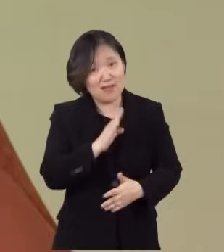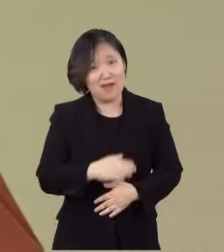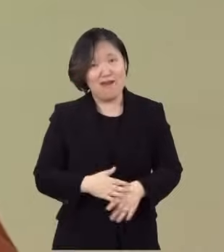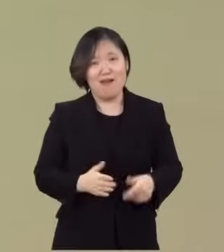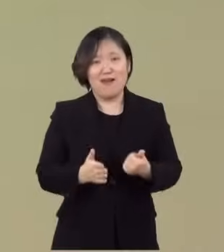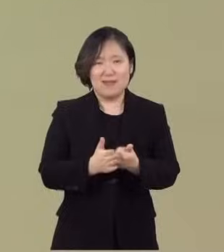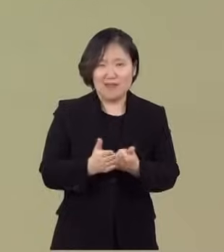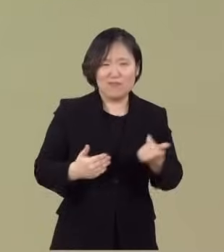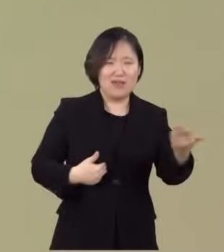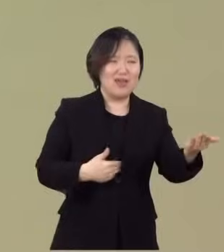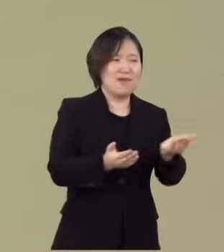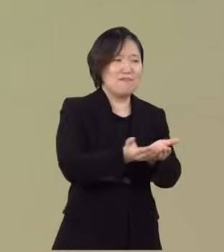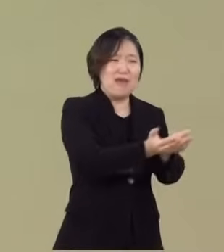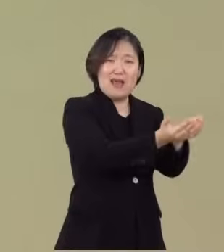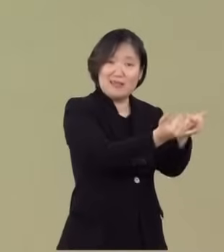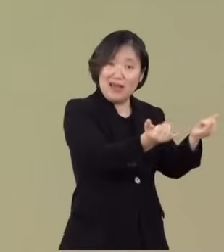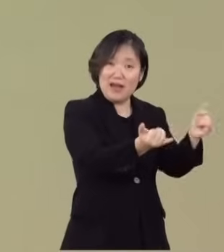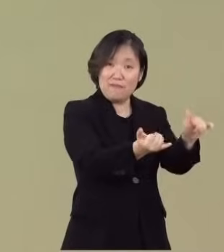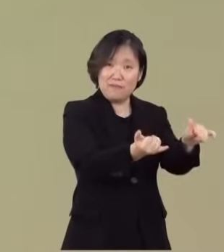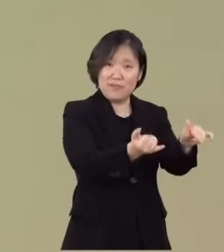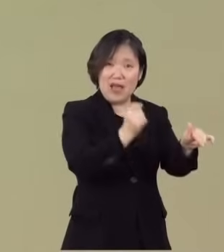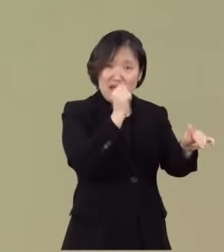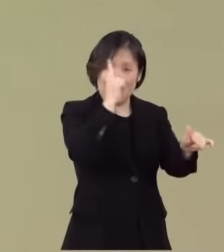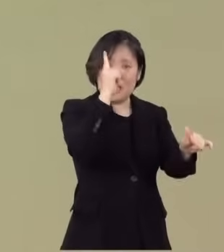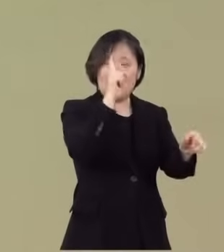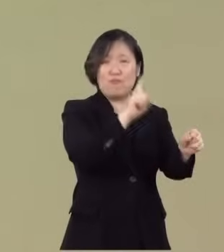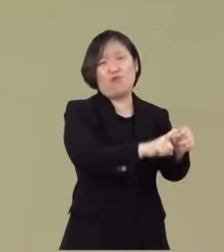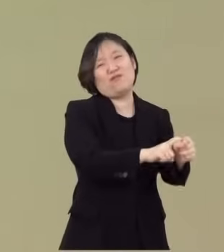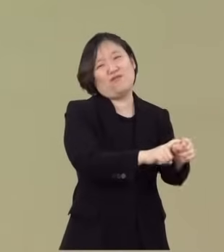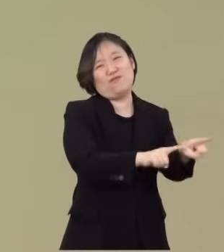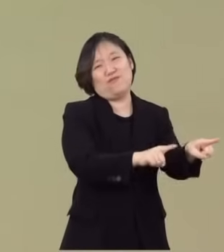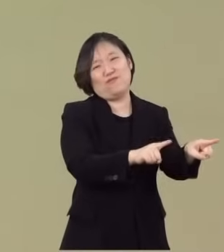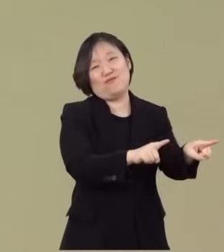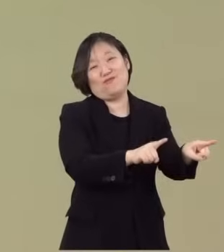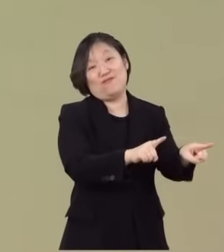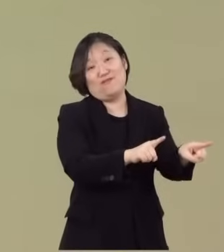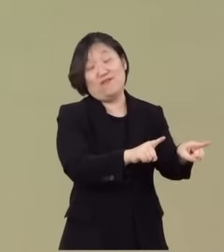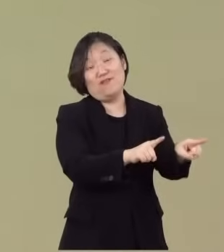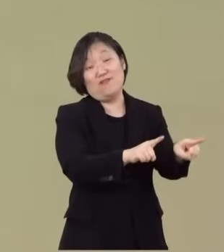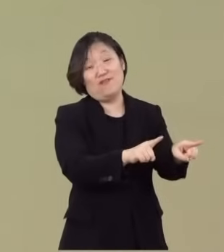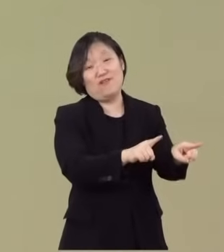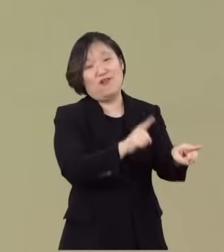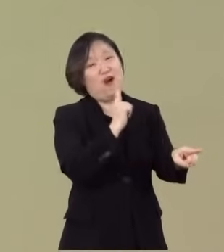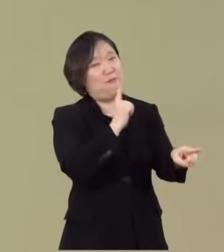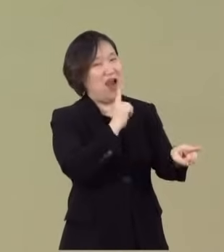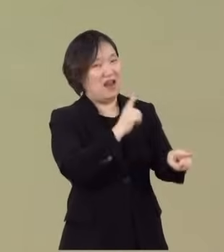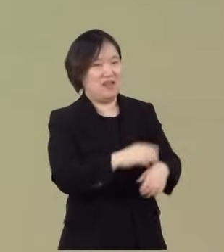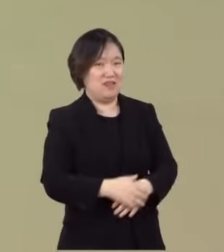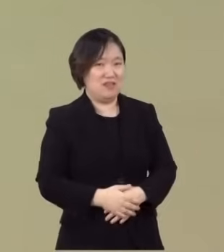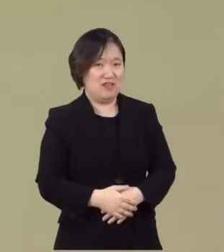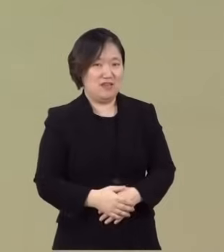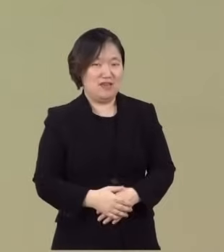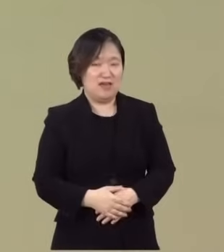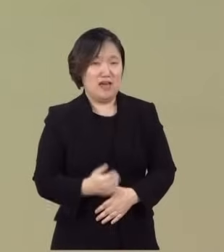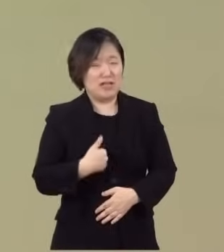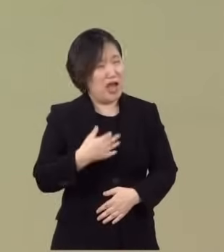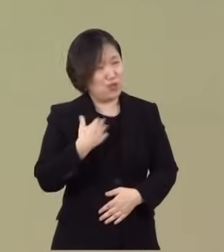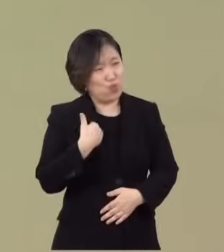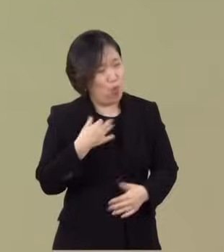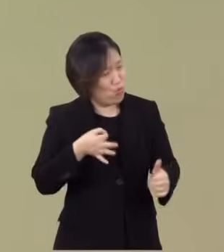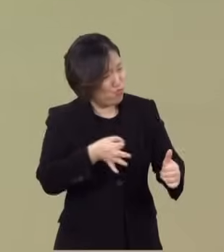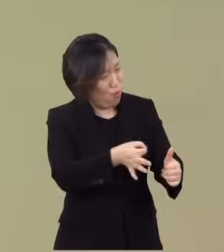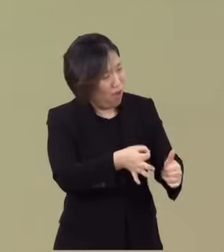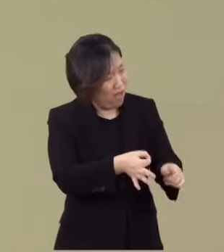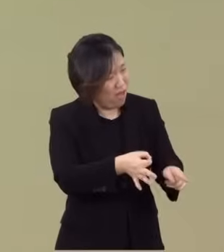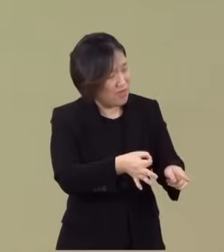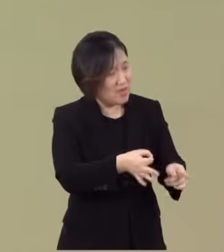던집니다 미끼를 던져 가지고 꼭 대가를 바라고 우리를 배를 태워 줘야